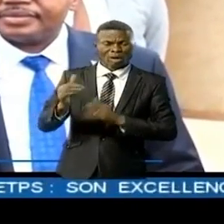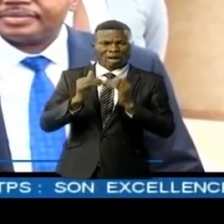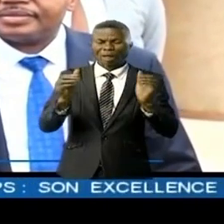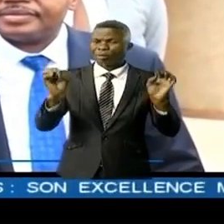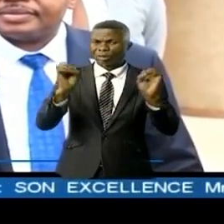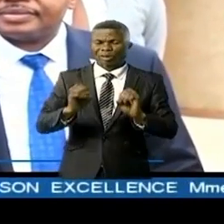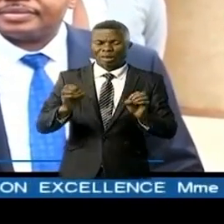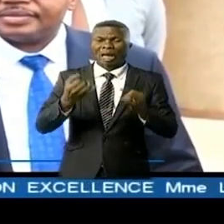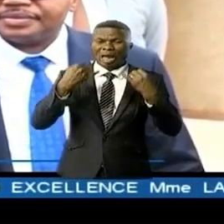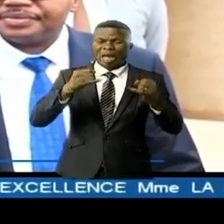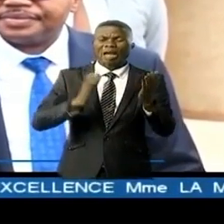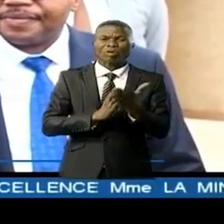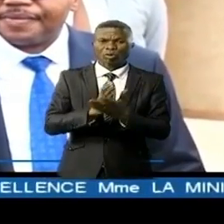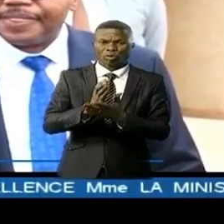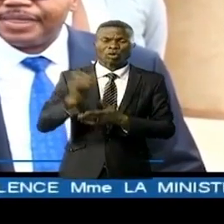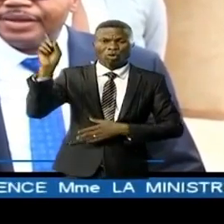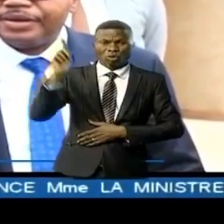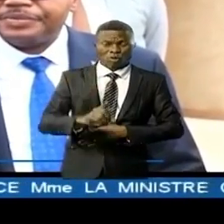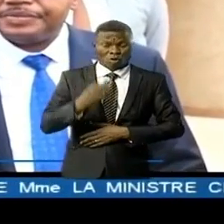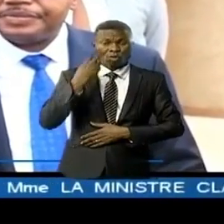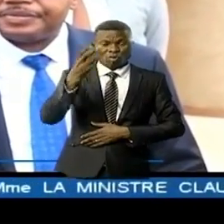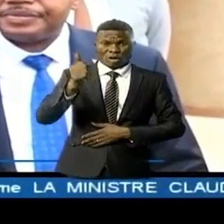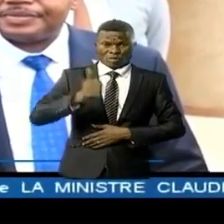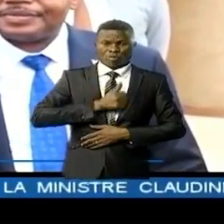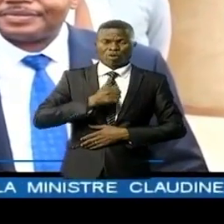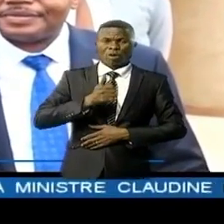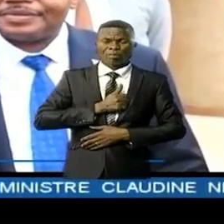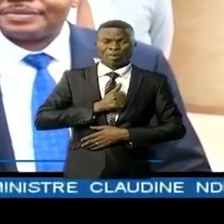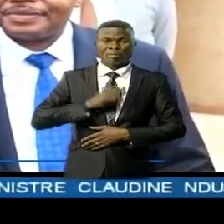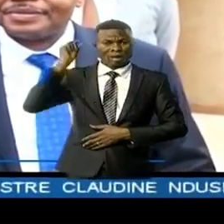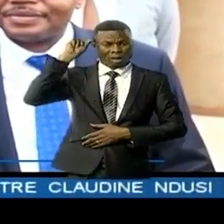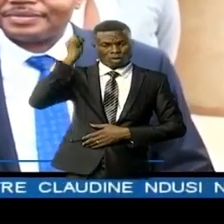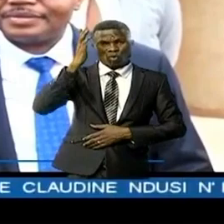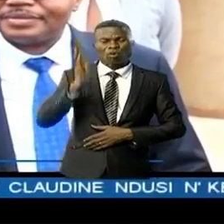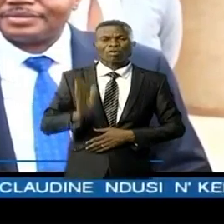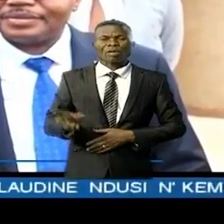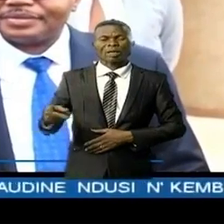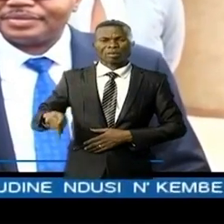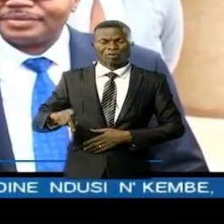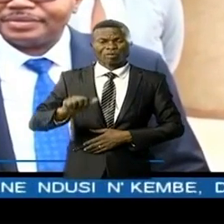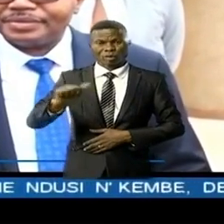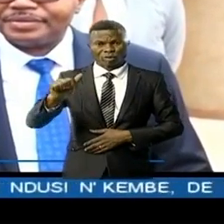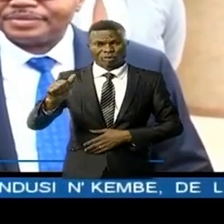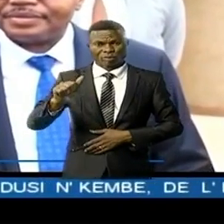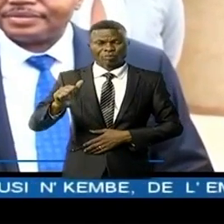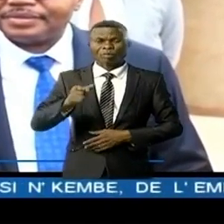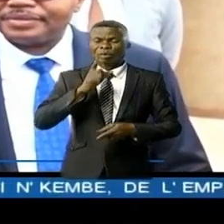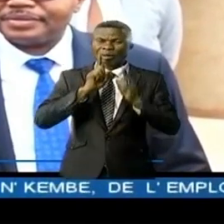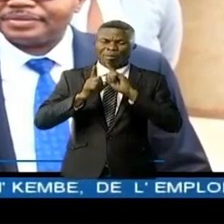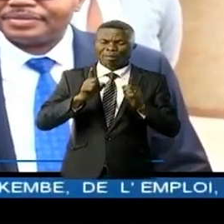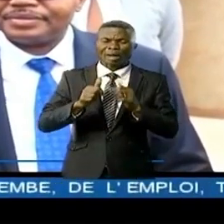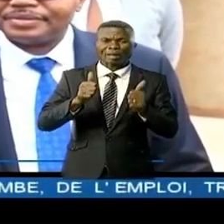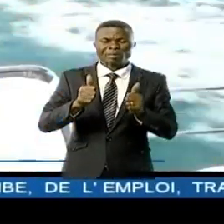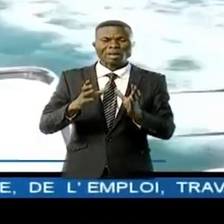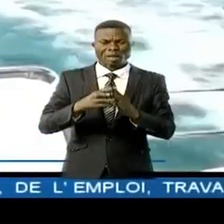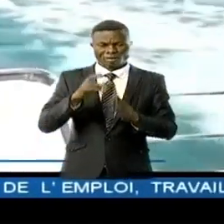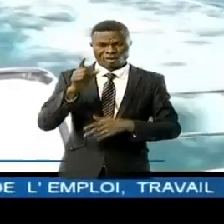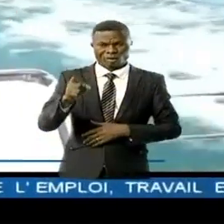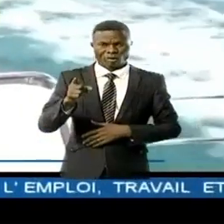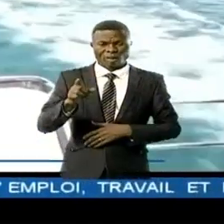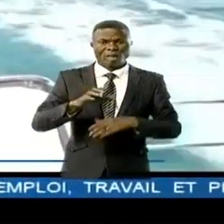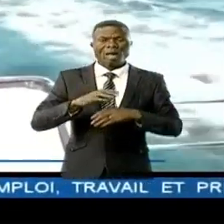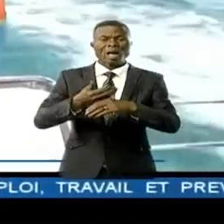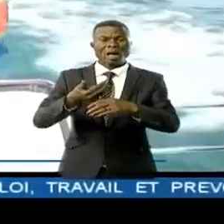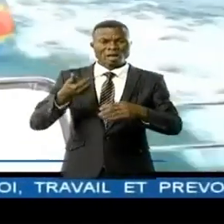bien m'informer, je ne pouvais que venir voir le premier citoyen de la province. Et nous avons eu de bons entretiens par rapport à ça. Un peu